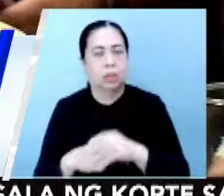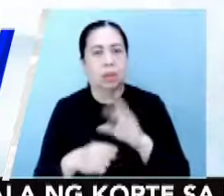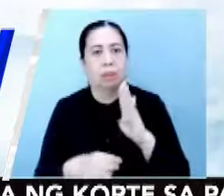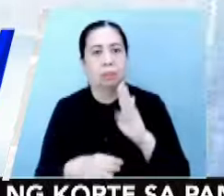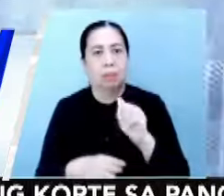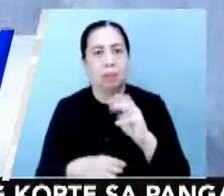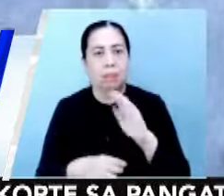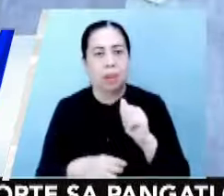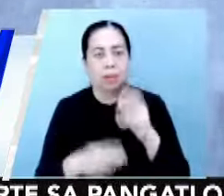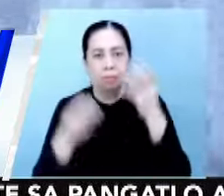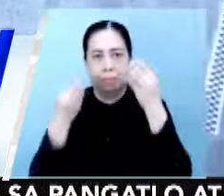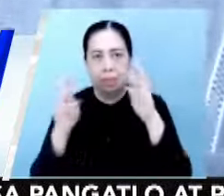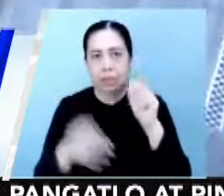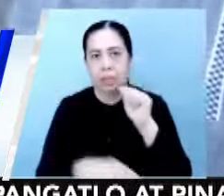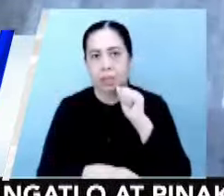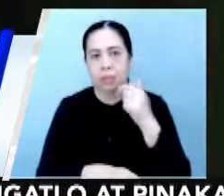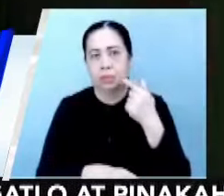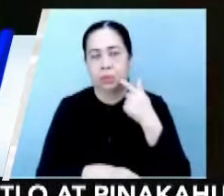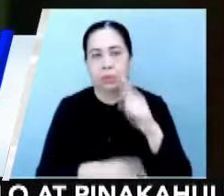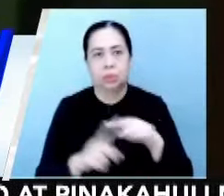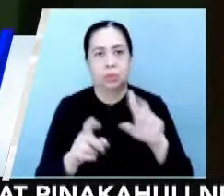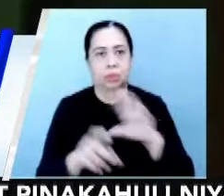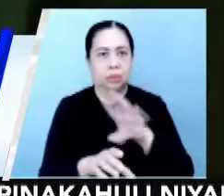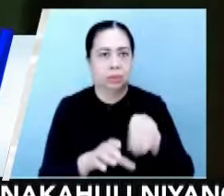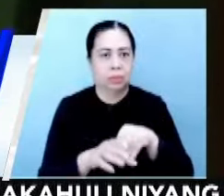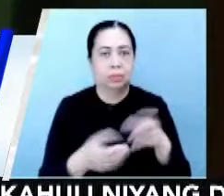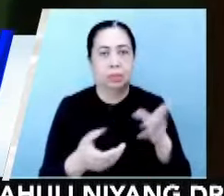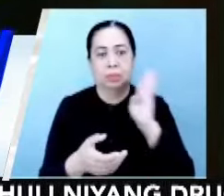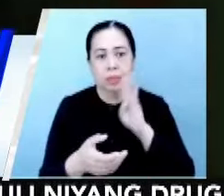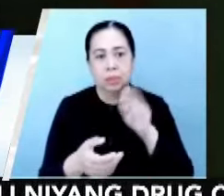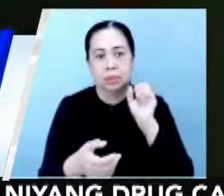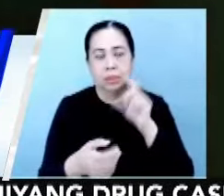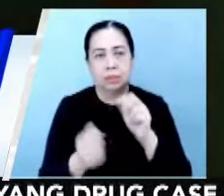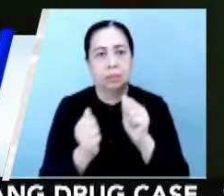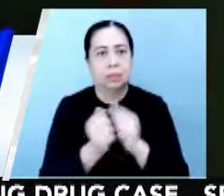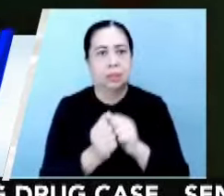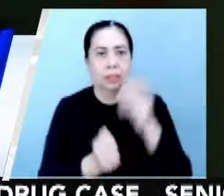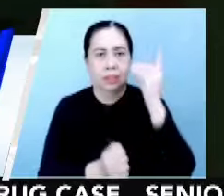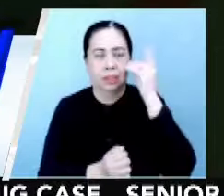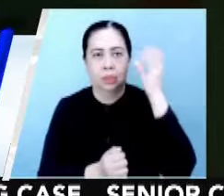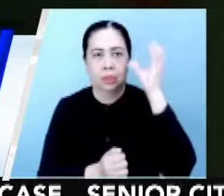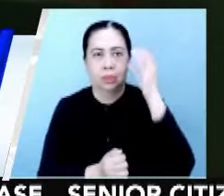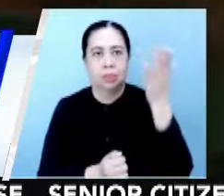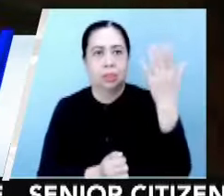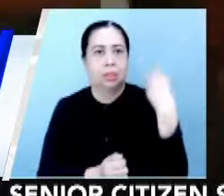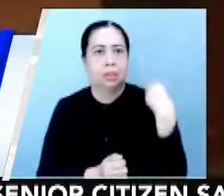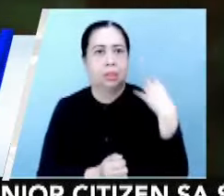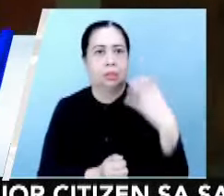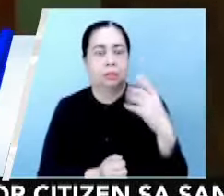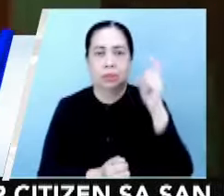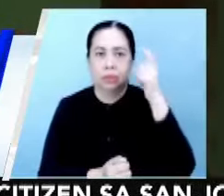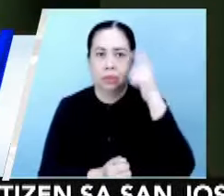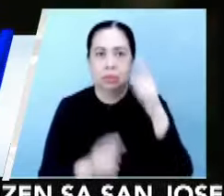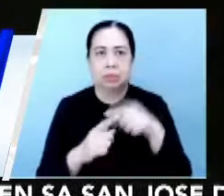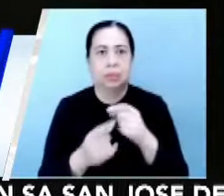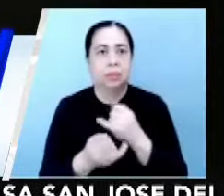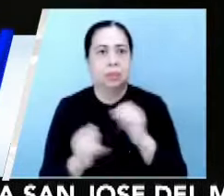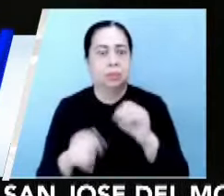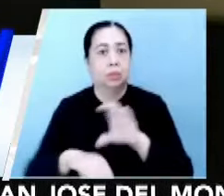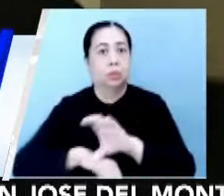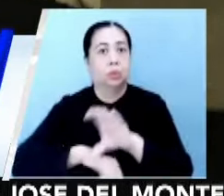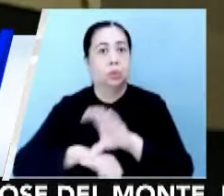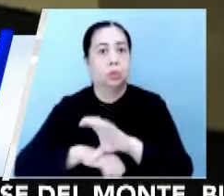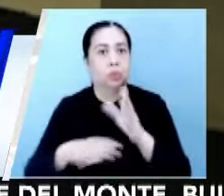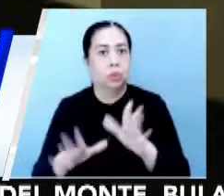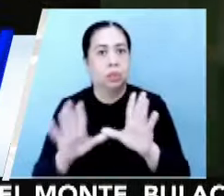Mayor alis go at kanyang mga kapatid pati na Si Denis Kunan ang dating opisyal ng gobyerno na naging independent consultant ng mga kumpanya